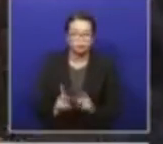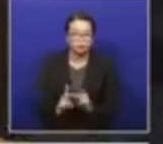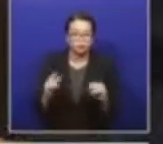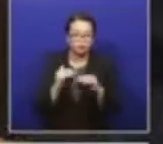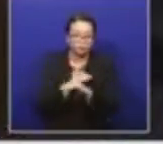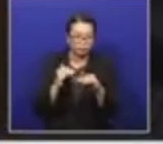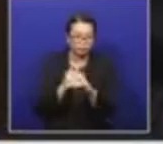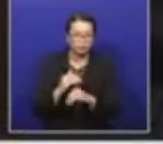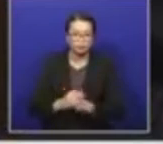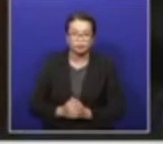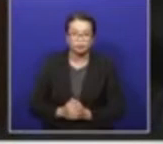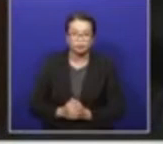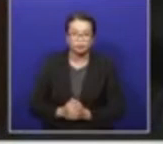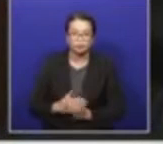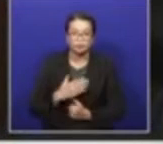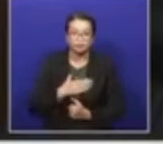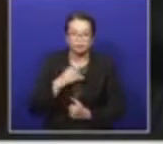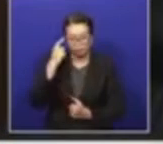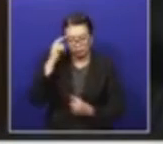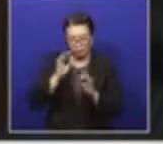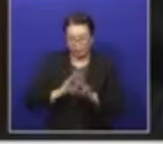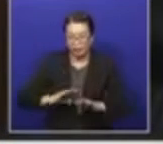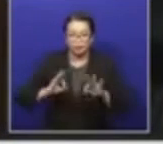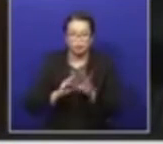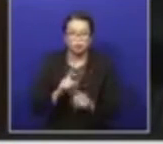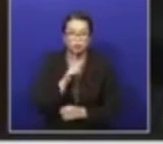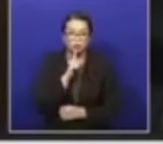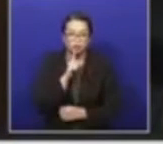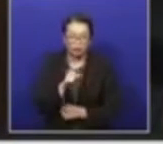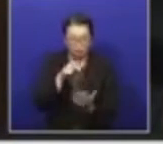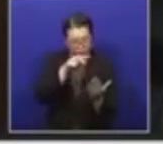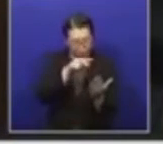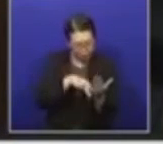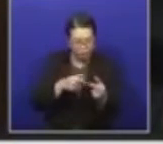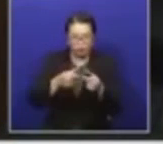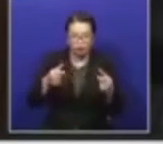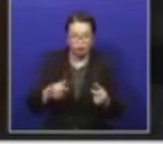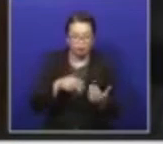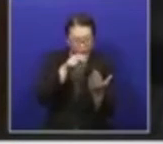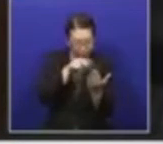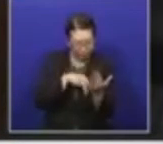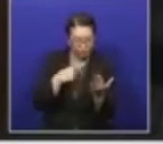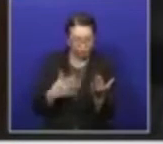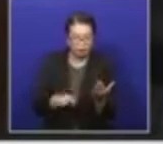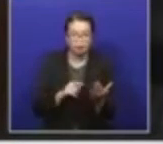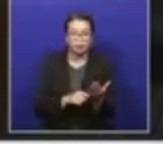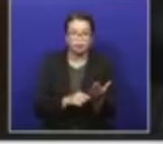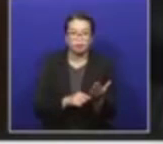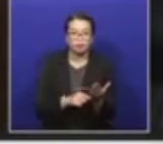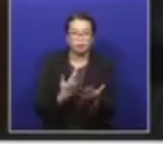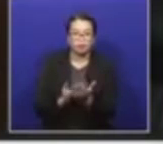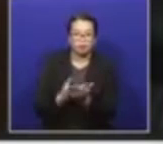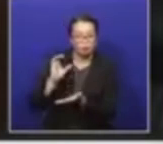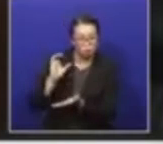มจึงมีความจำเป็นที่จะต้องสอบถามหลังจากที่ได้อ่านรายงานของผู้สอบบัญชีและงบการเงินก